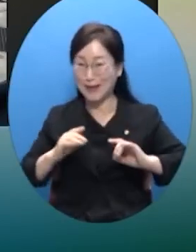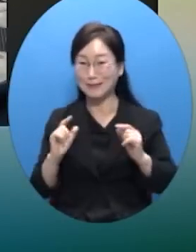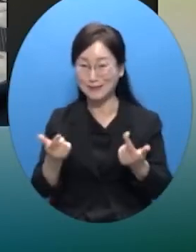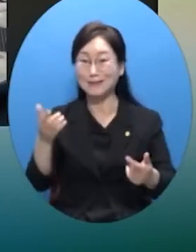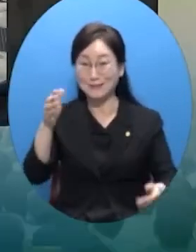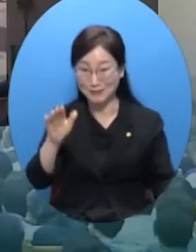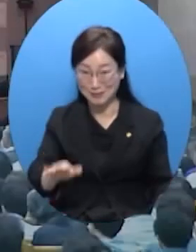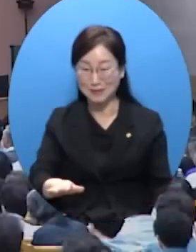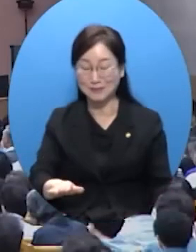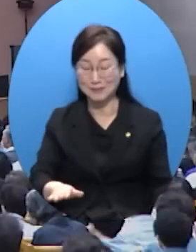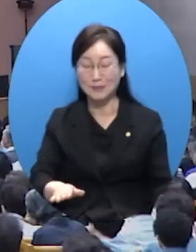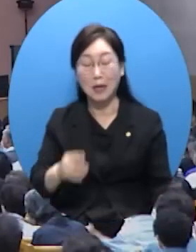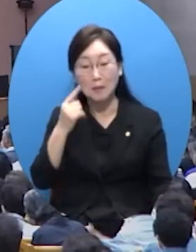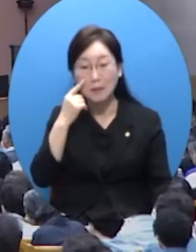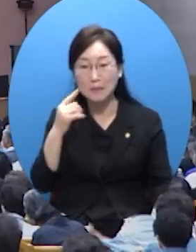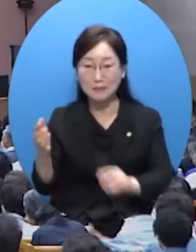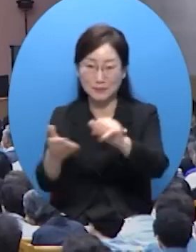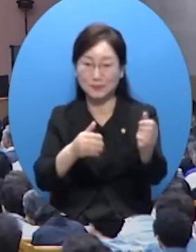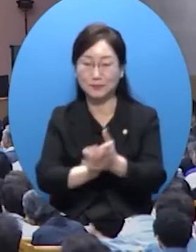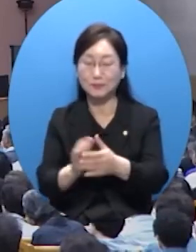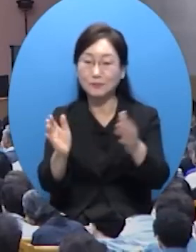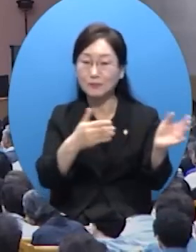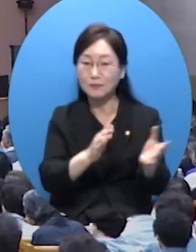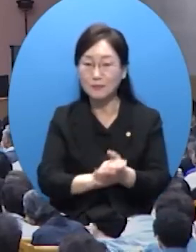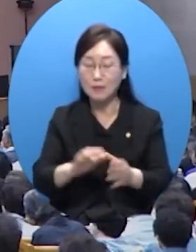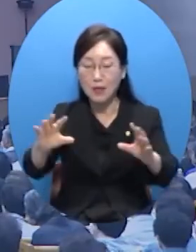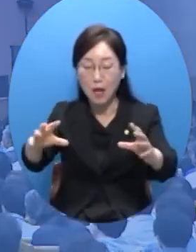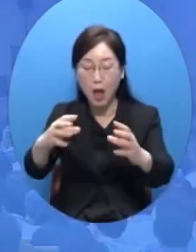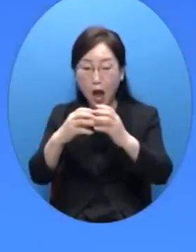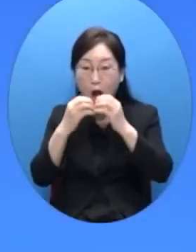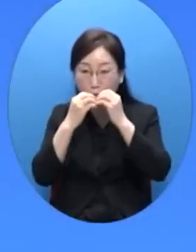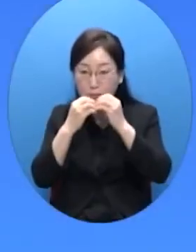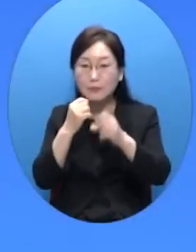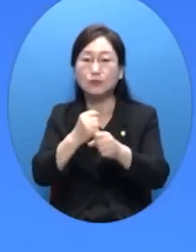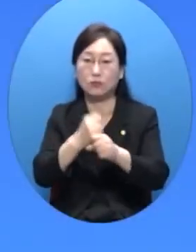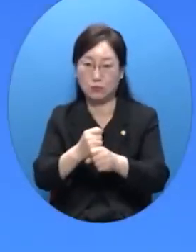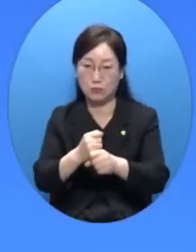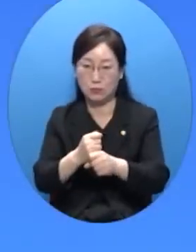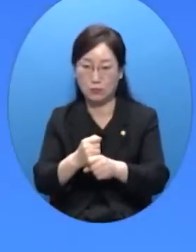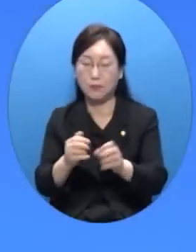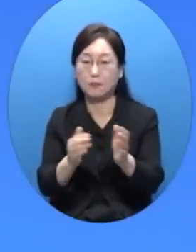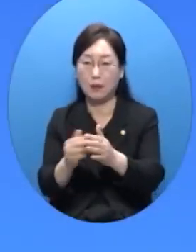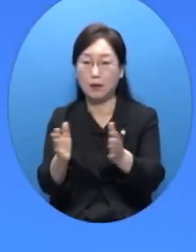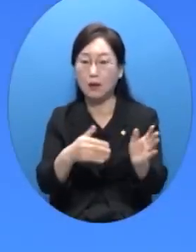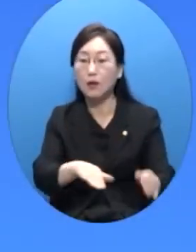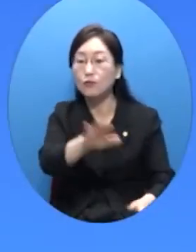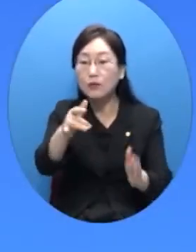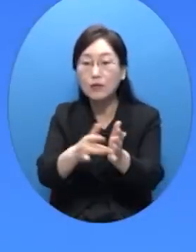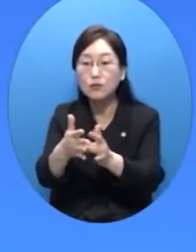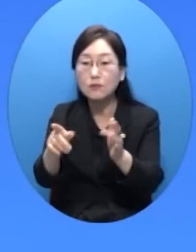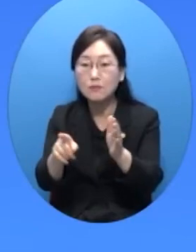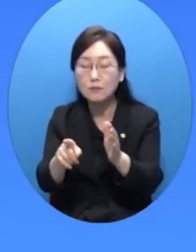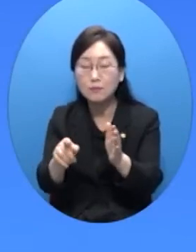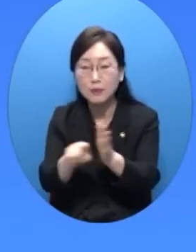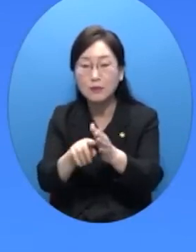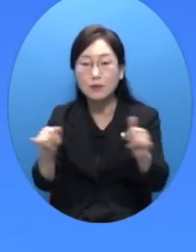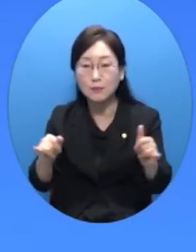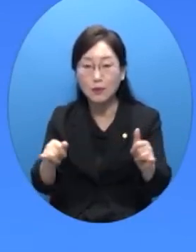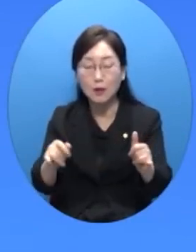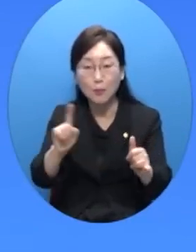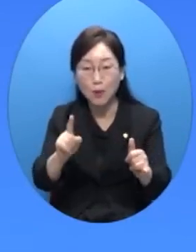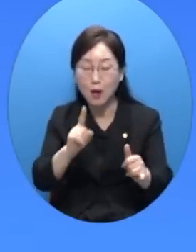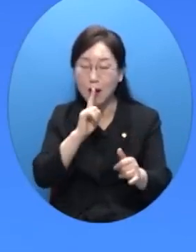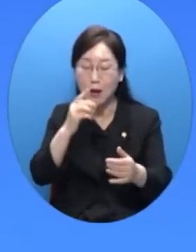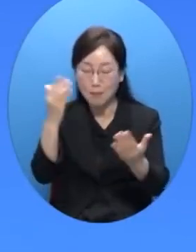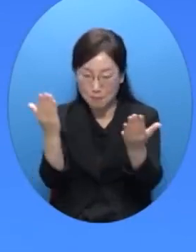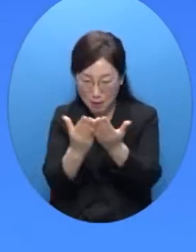그래서 이 인앤아웃 복을 만들었는데 우리 예수 믿는 사람들은 말씀을 지켜가면 들어가도 복을 받고